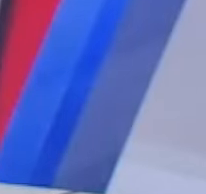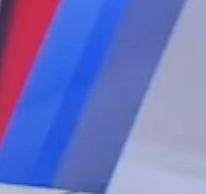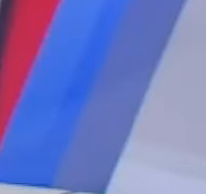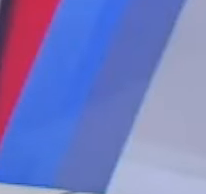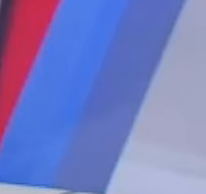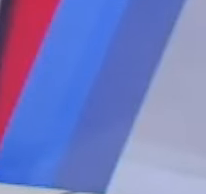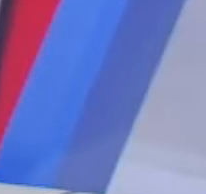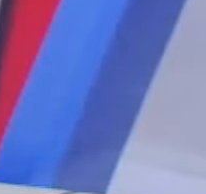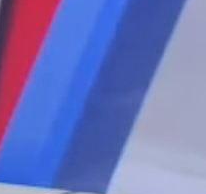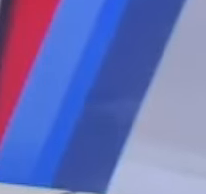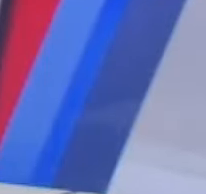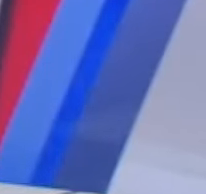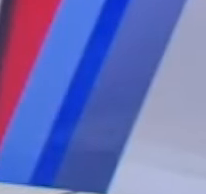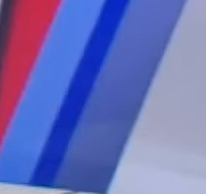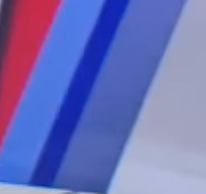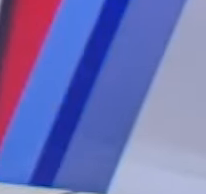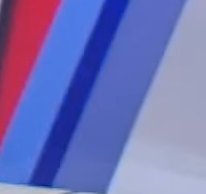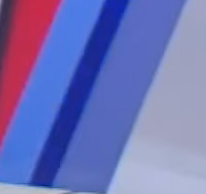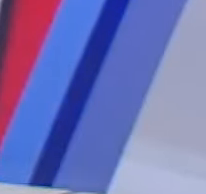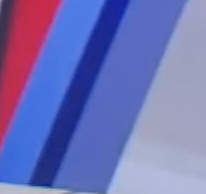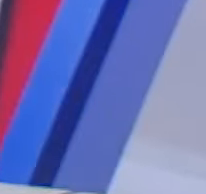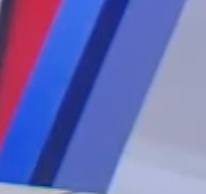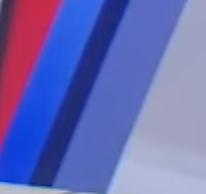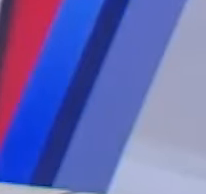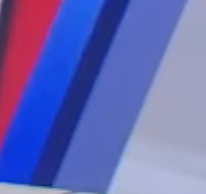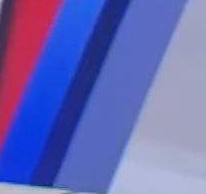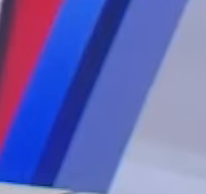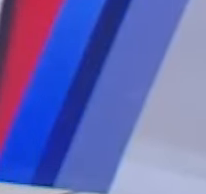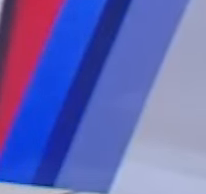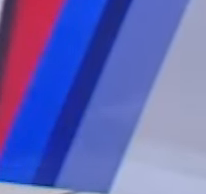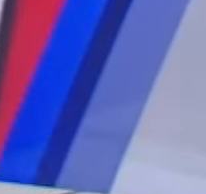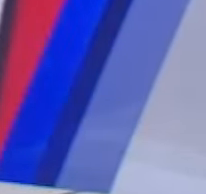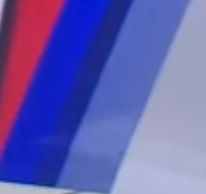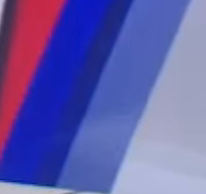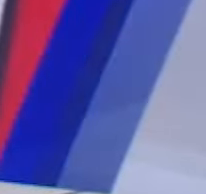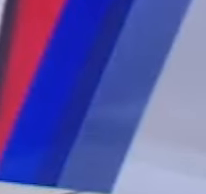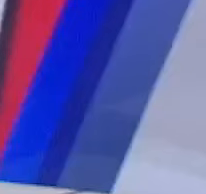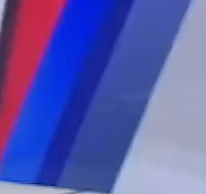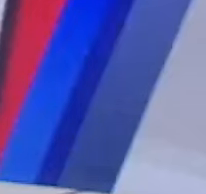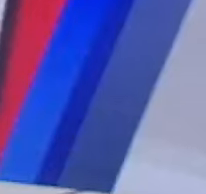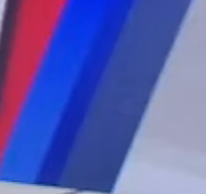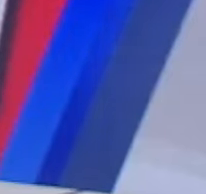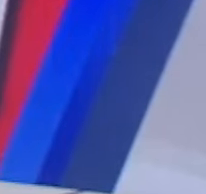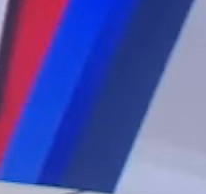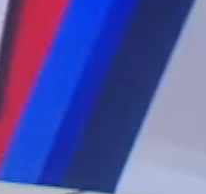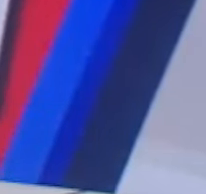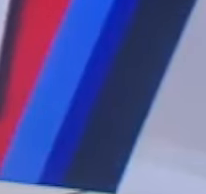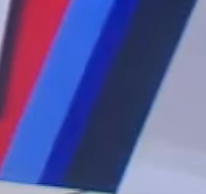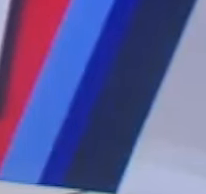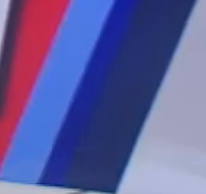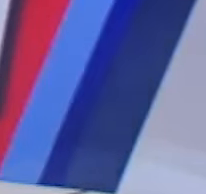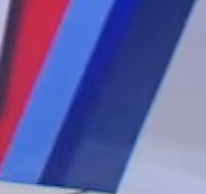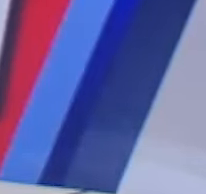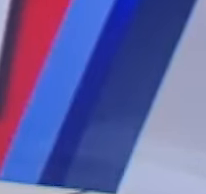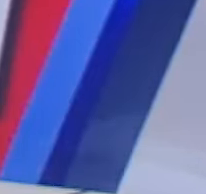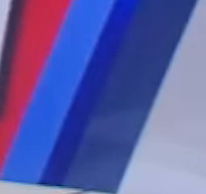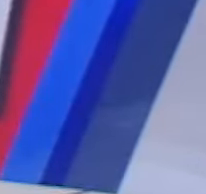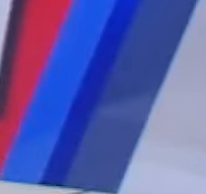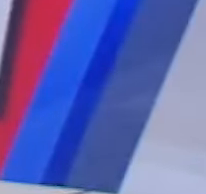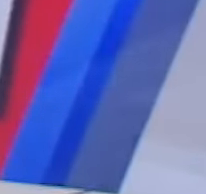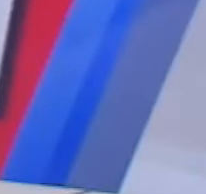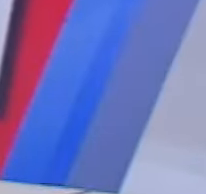Sa Oktubre na po inaasahan ng PAGASA ang pagsisimula ng La Niña na magdadala po ng matitinding ulan sa bansa. Pero ngayon pa